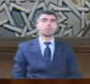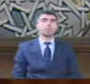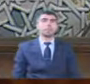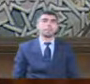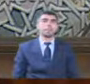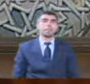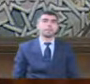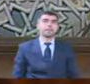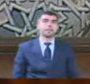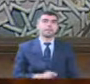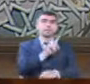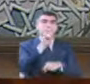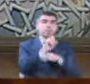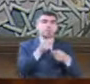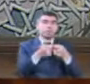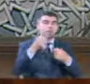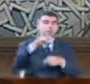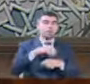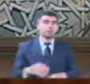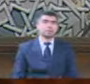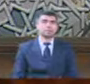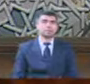شكرا. تعقيب السيد النائب المحترم.